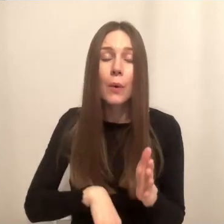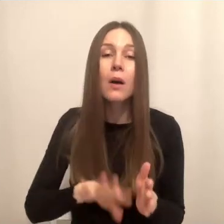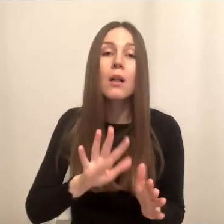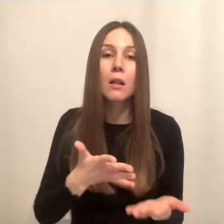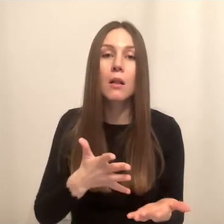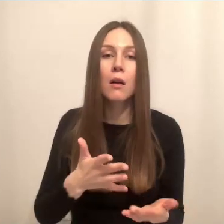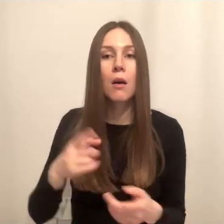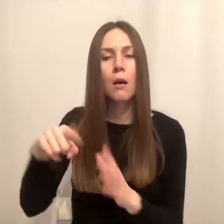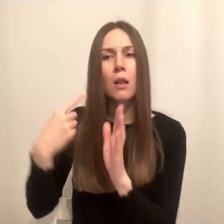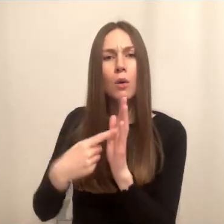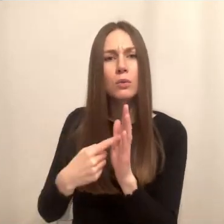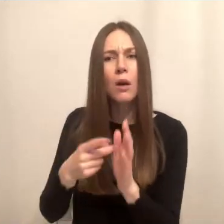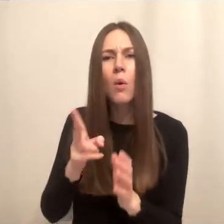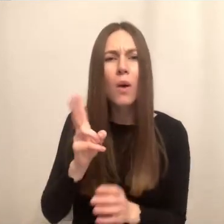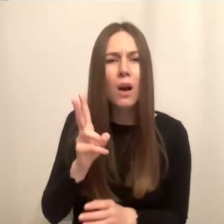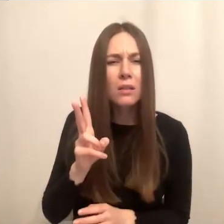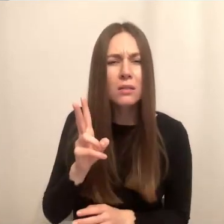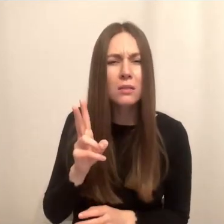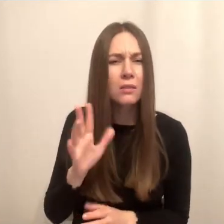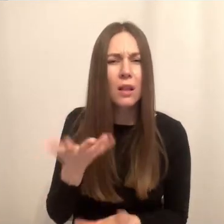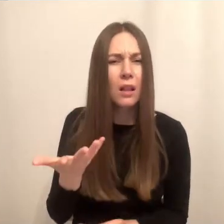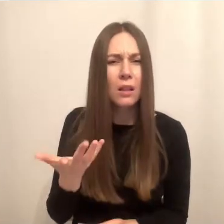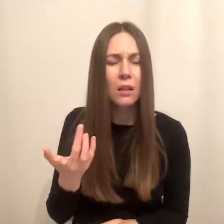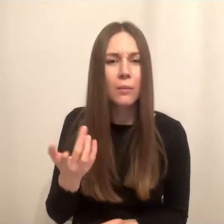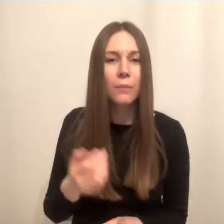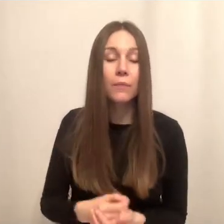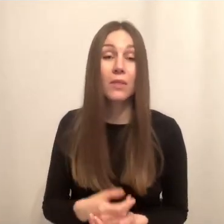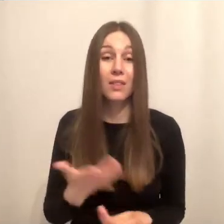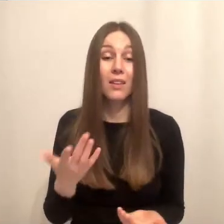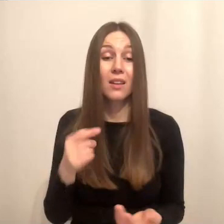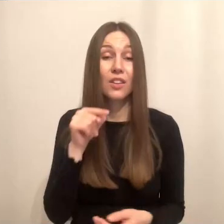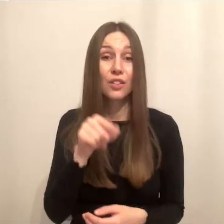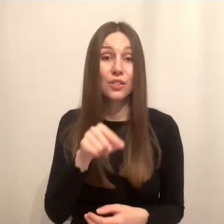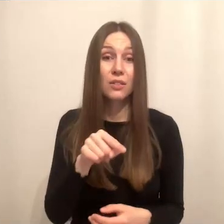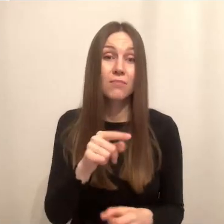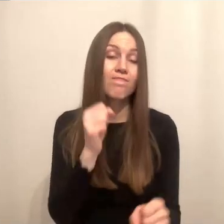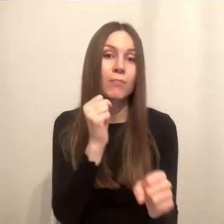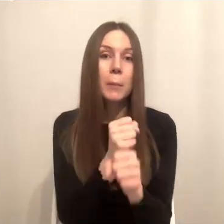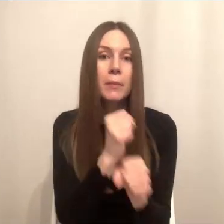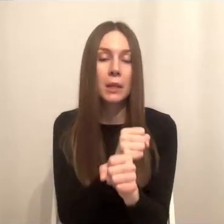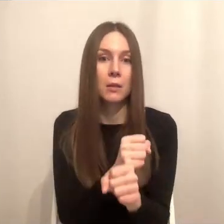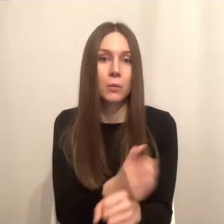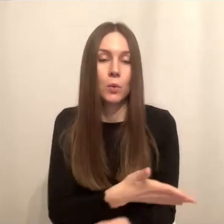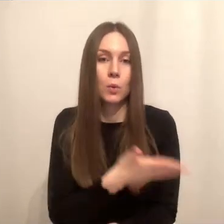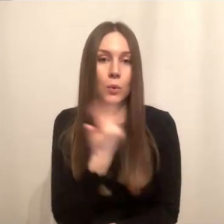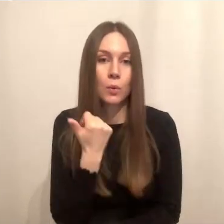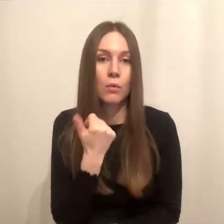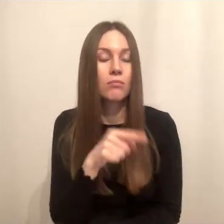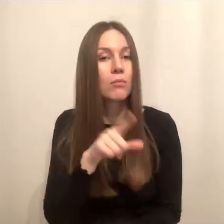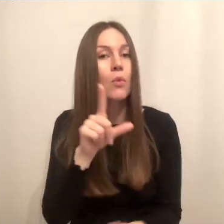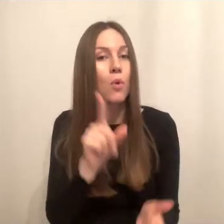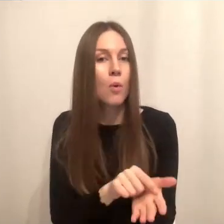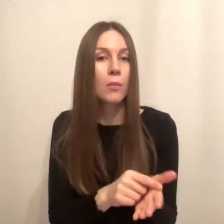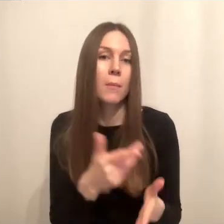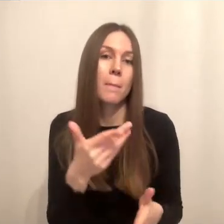paklausė, o kas čia tokio? Tai reiškia, šita grandis nedirba visiškai. O čia turėtų būti